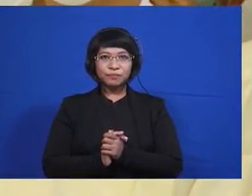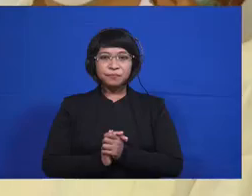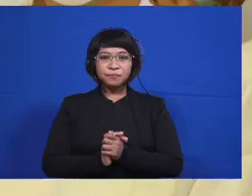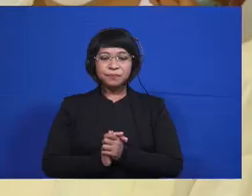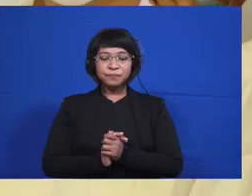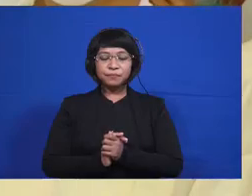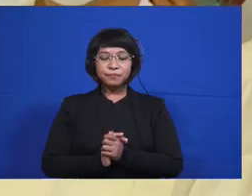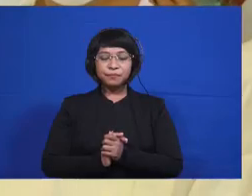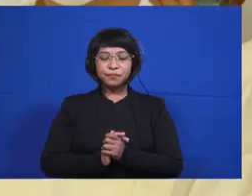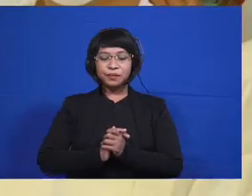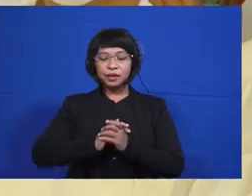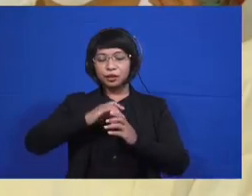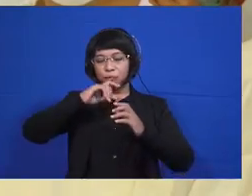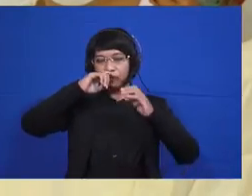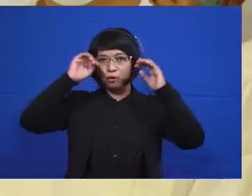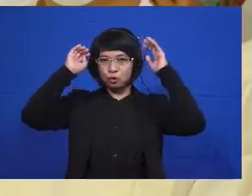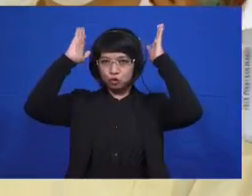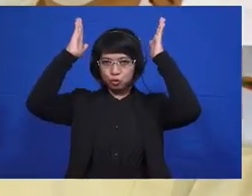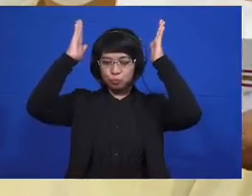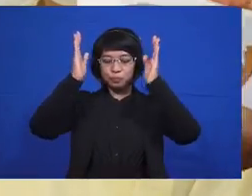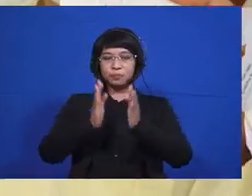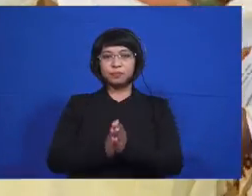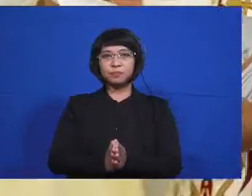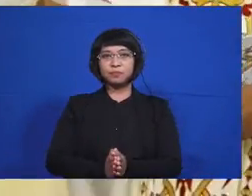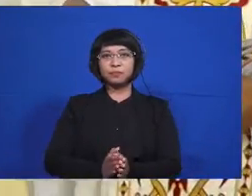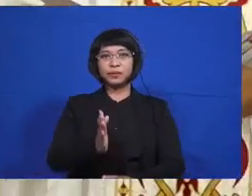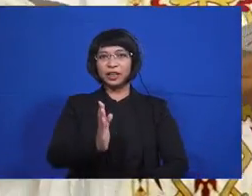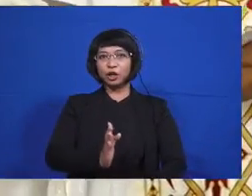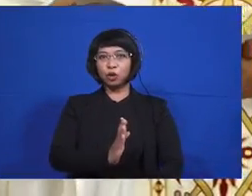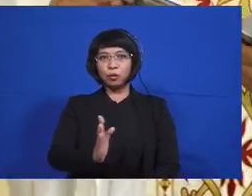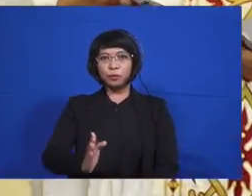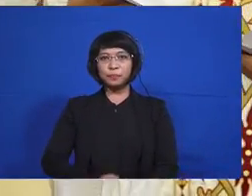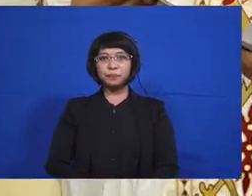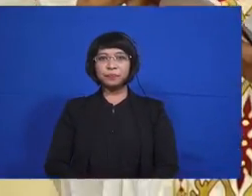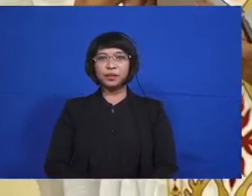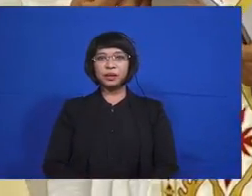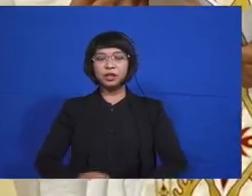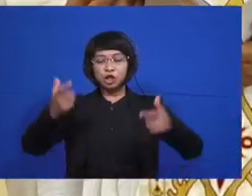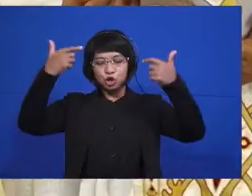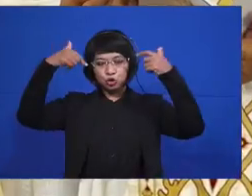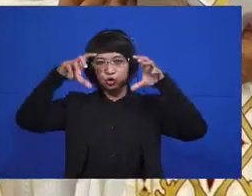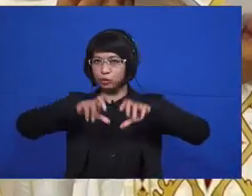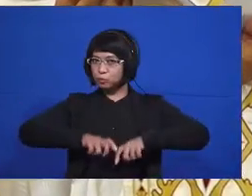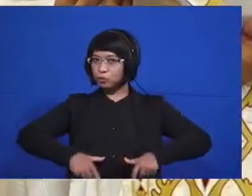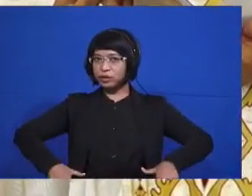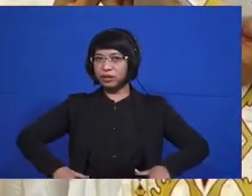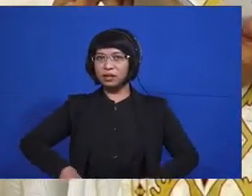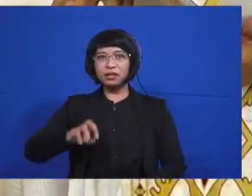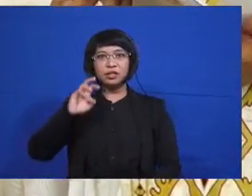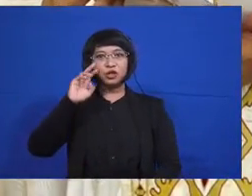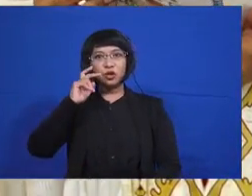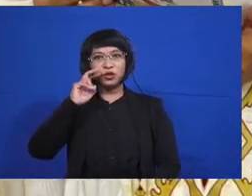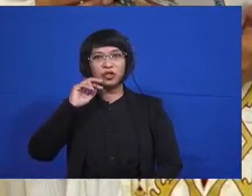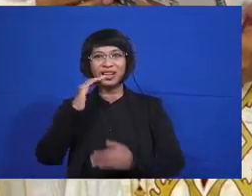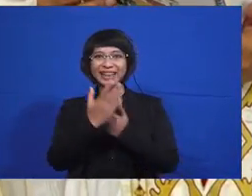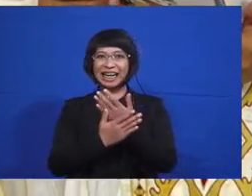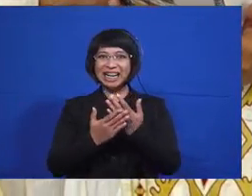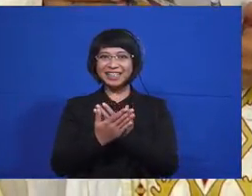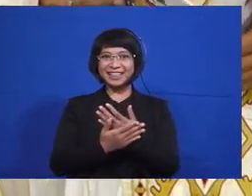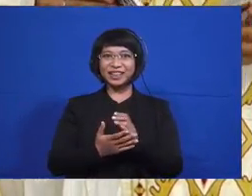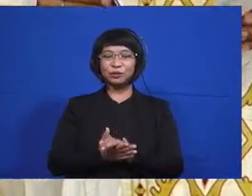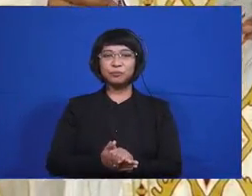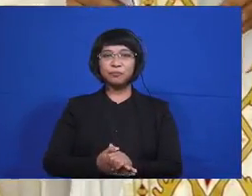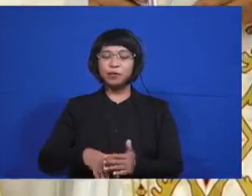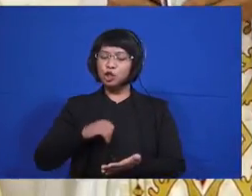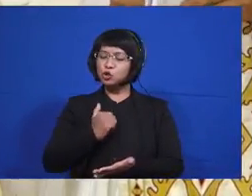Bapak Uskup, para Romo, Suster Buder, Bapak Ibu dan Saudara-saudariku yang terkasih,